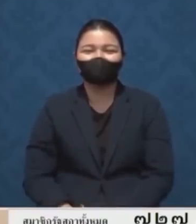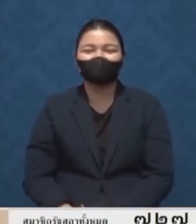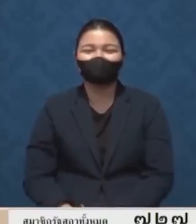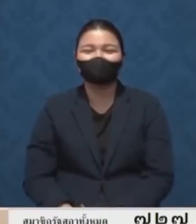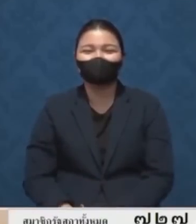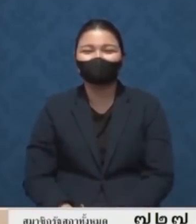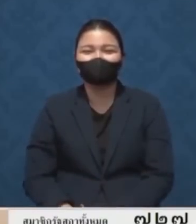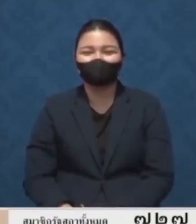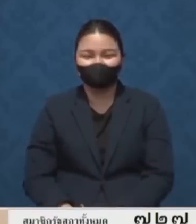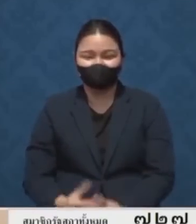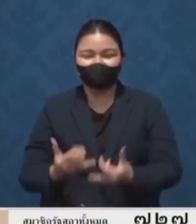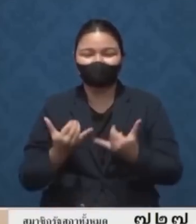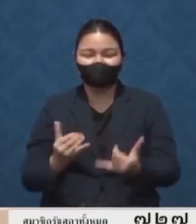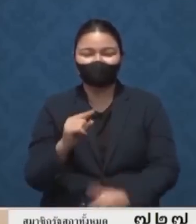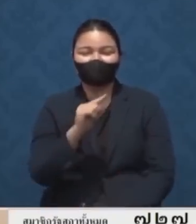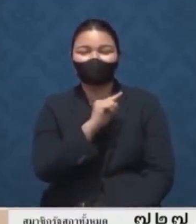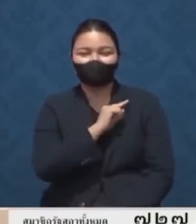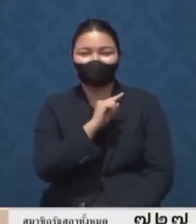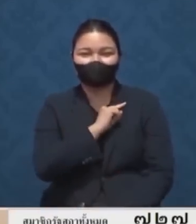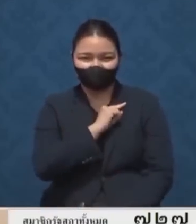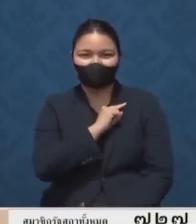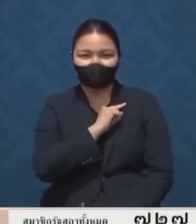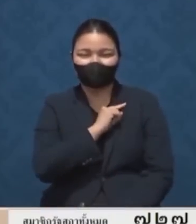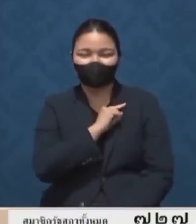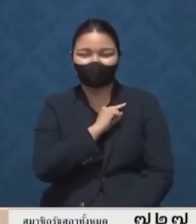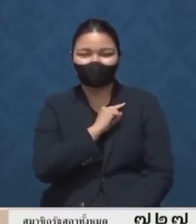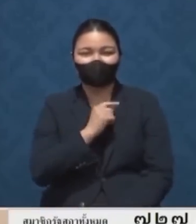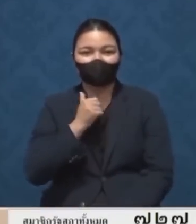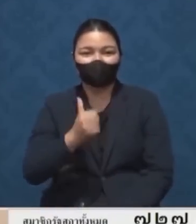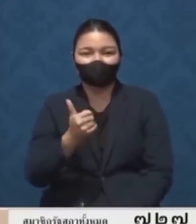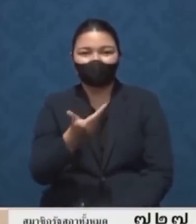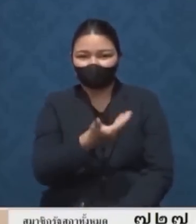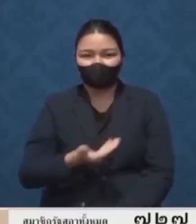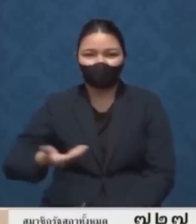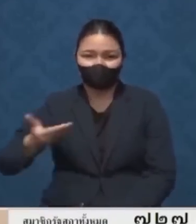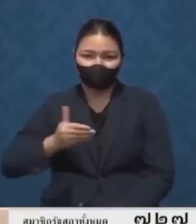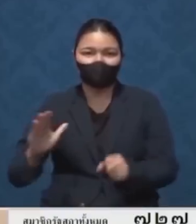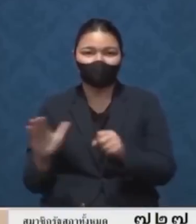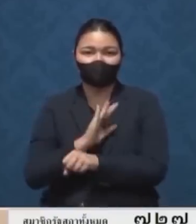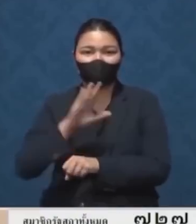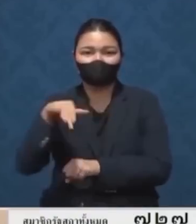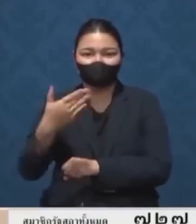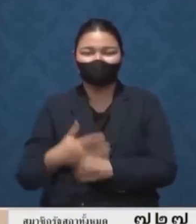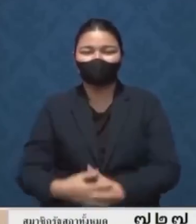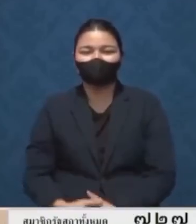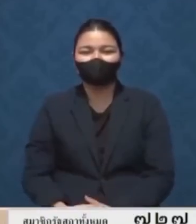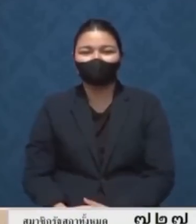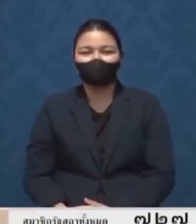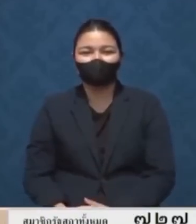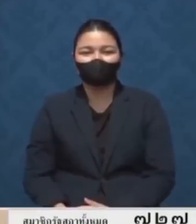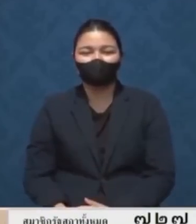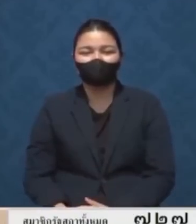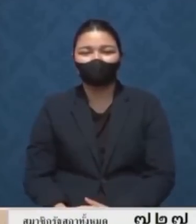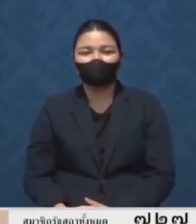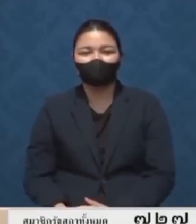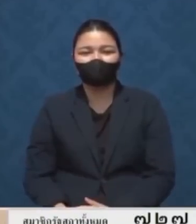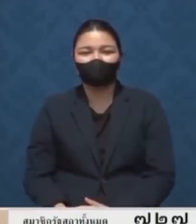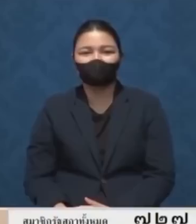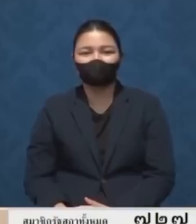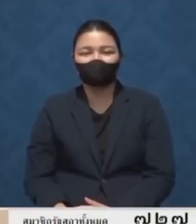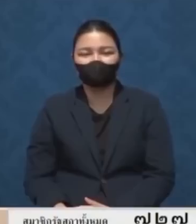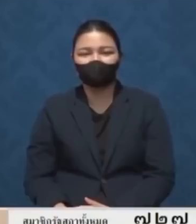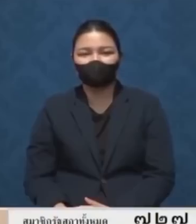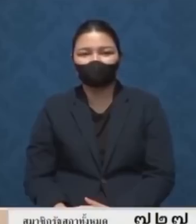ที่ที่ศักดิ์สิทธิ์ของเราอยู่กับมาชิกับตอนนี้ก็รออีกสัก20